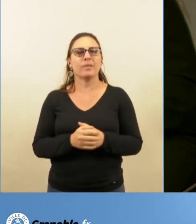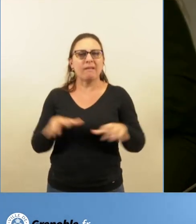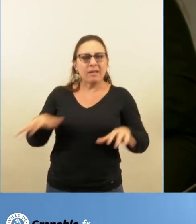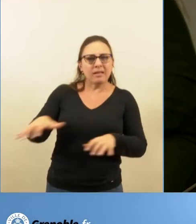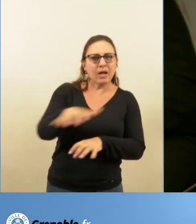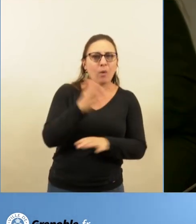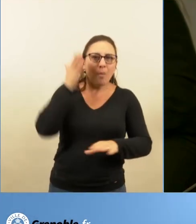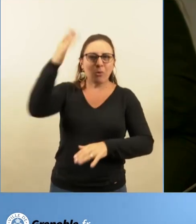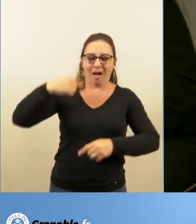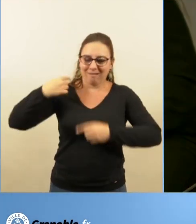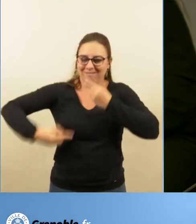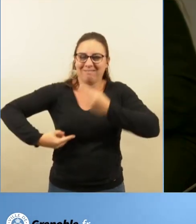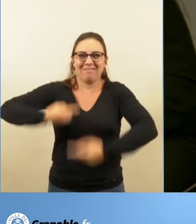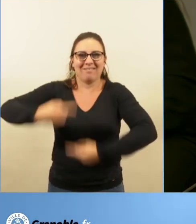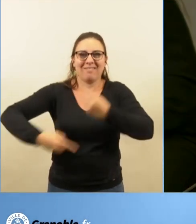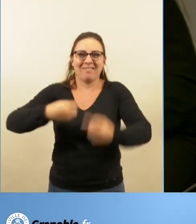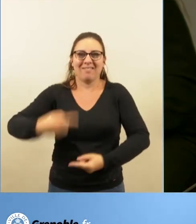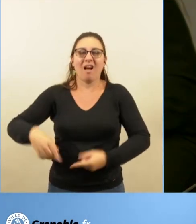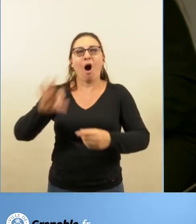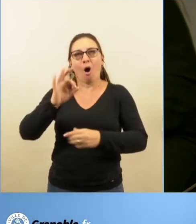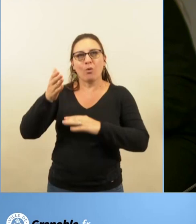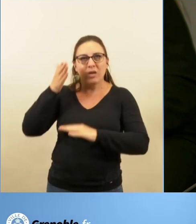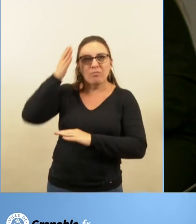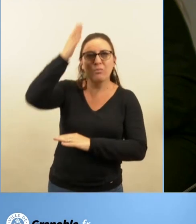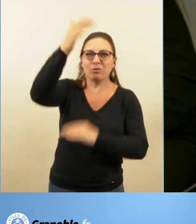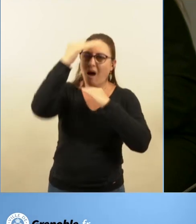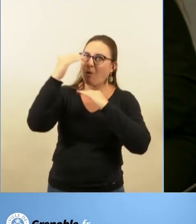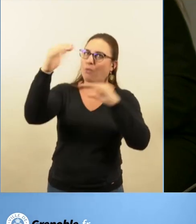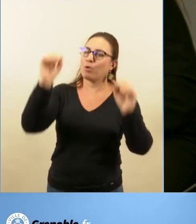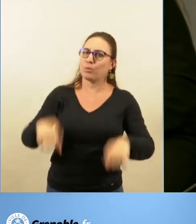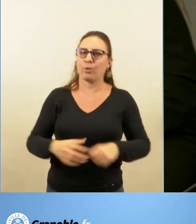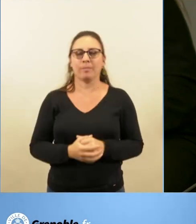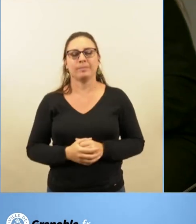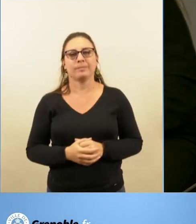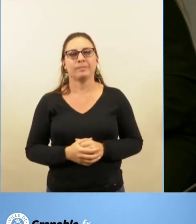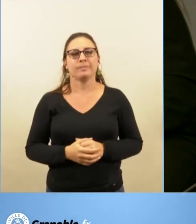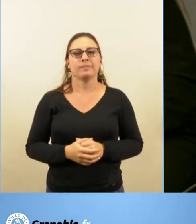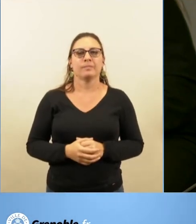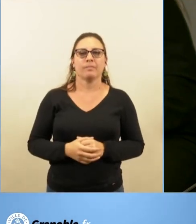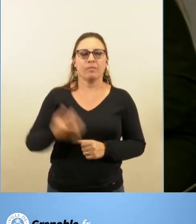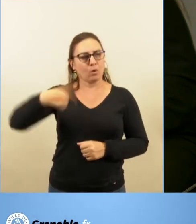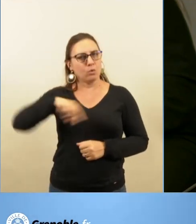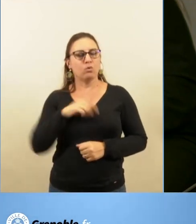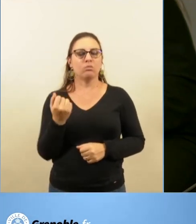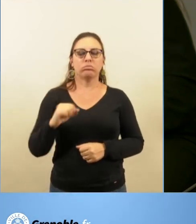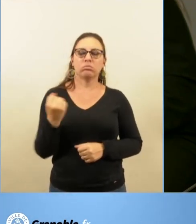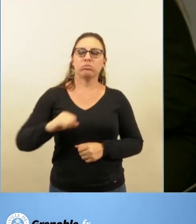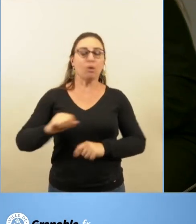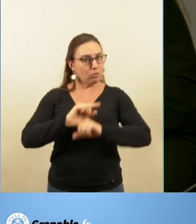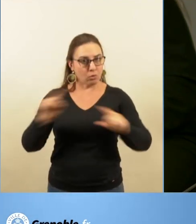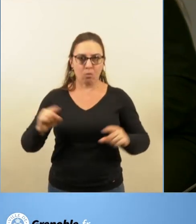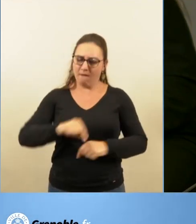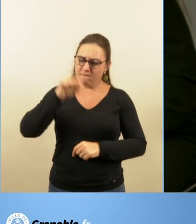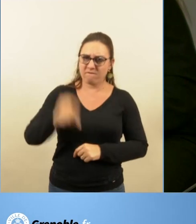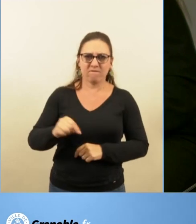permette aux générations futures de croire en l'avenir autant d'objectifs essentiels avec lesquels on ne peut pas transiger mais qui doivent c'est